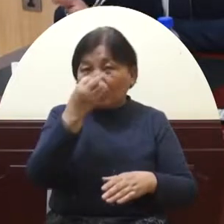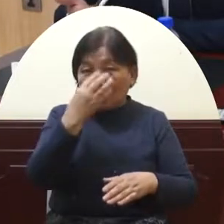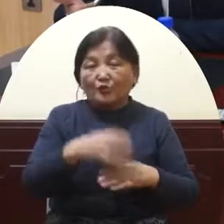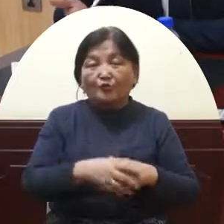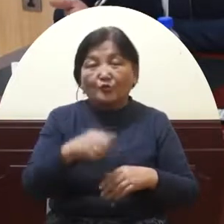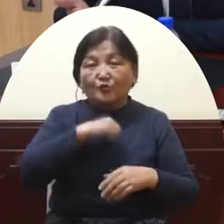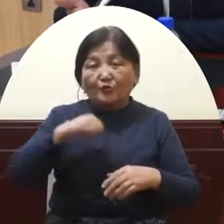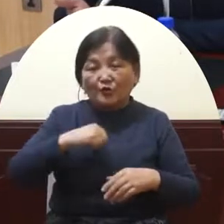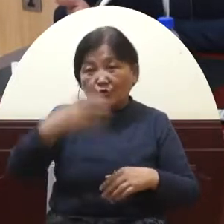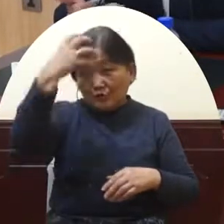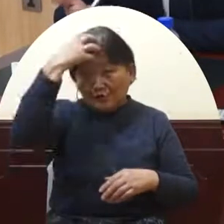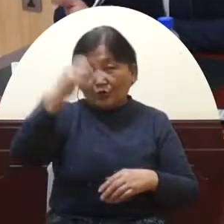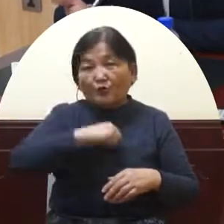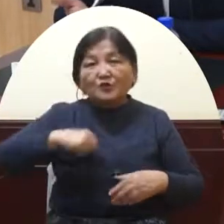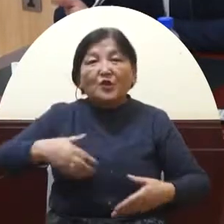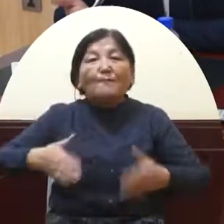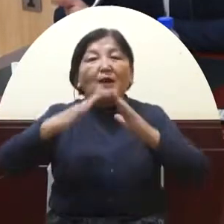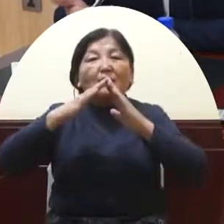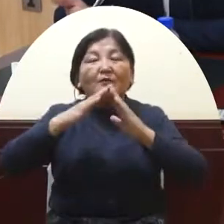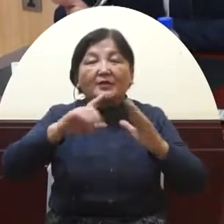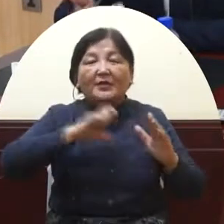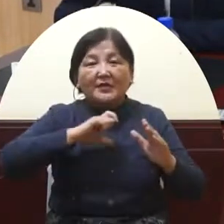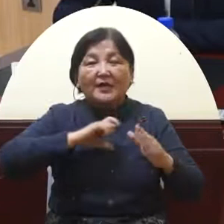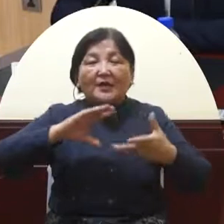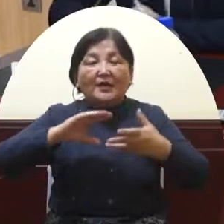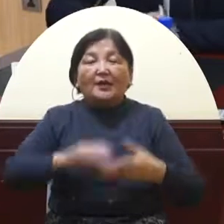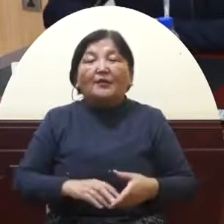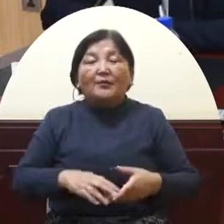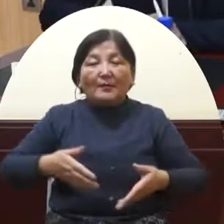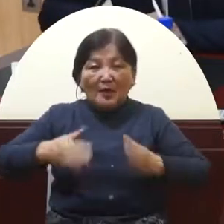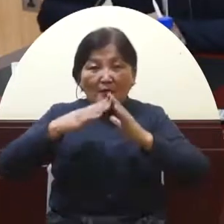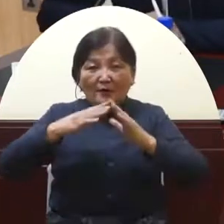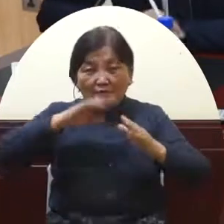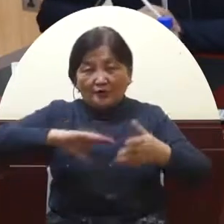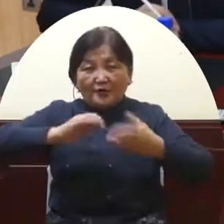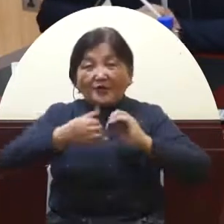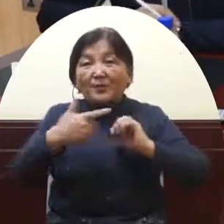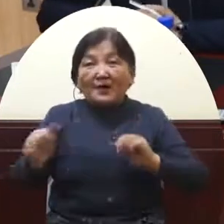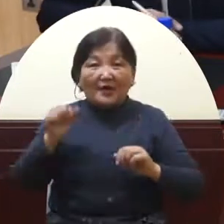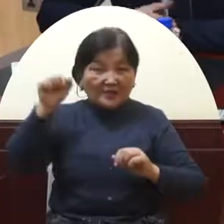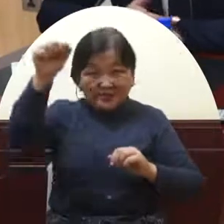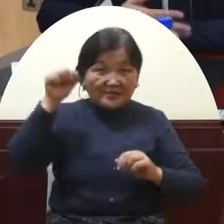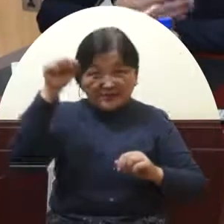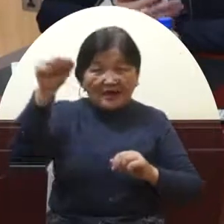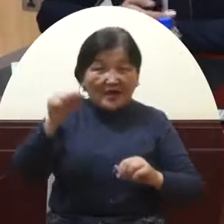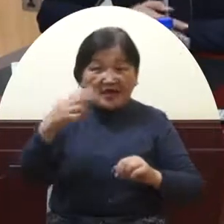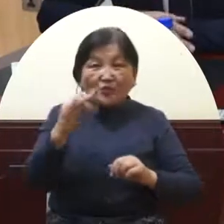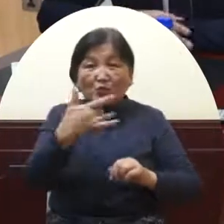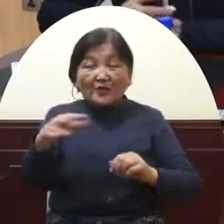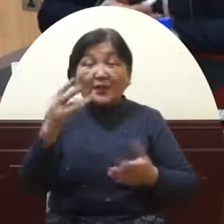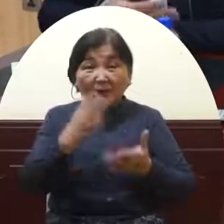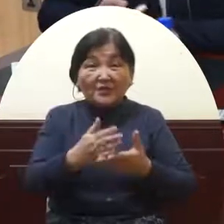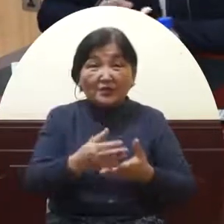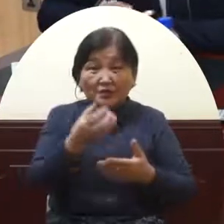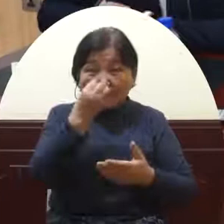төр засгийг өөрсдөө байгуулах энэ эрхээ эдлэхийн тулд хийж байгаа үйлдэл. Тэгэхээр манай залуучууд идэх санаачлагтай олон талын